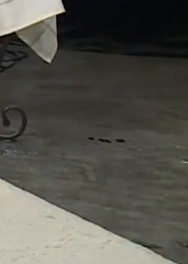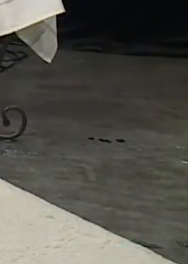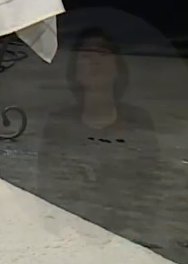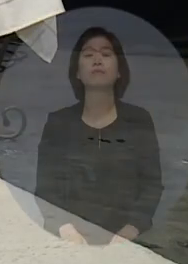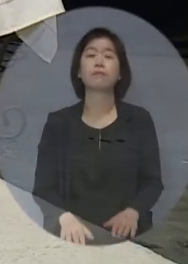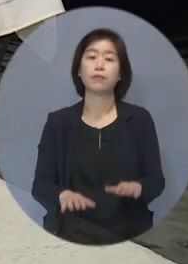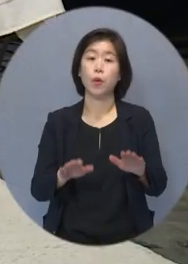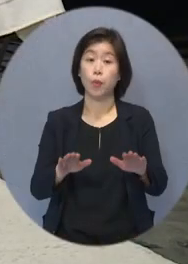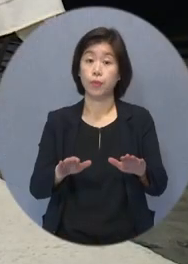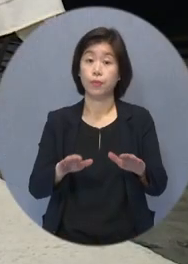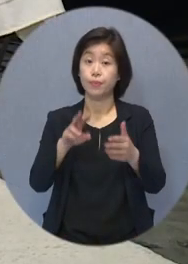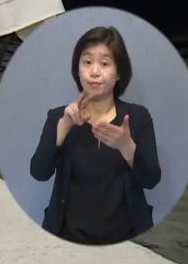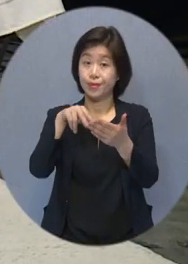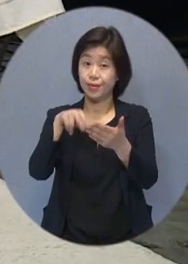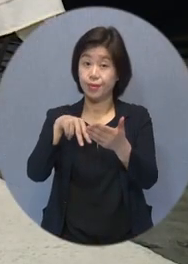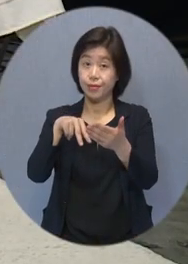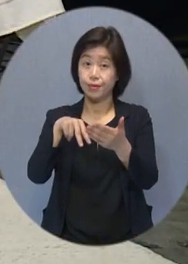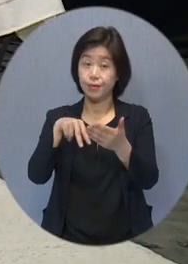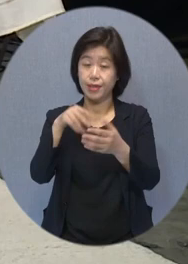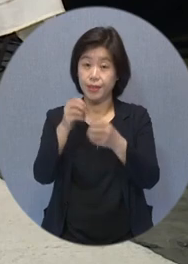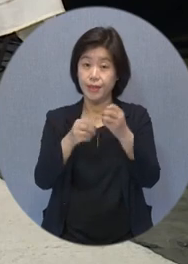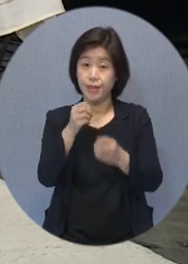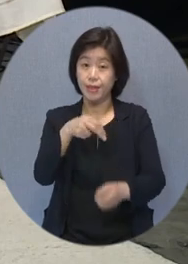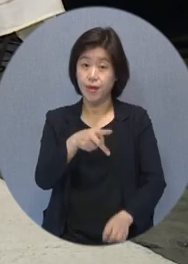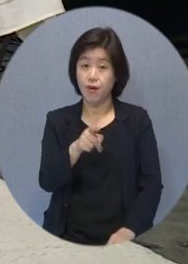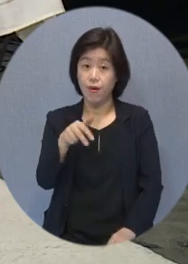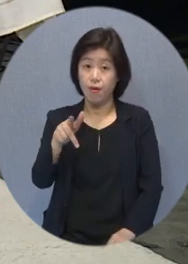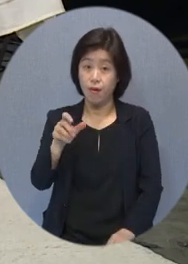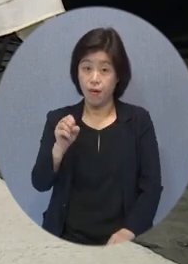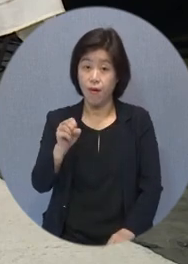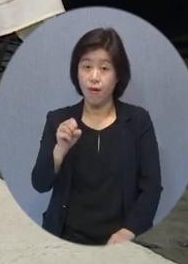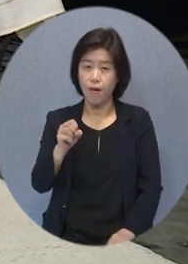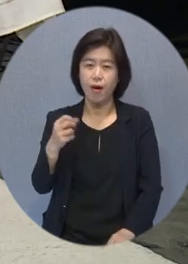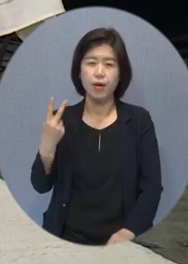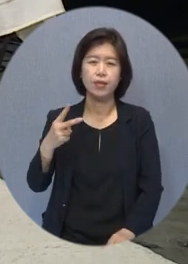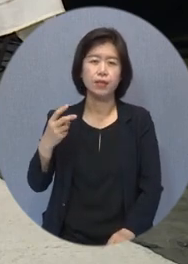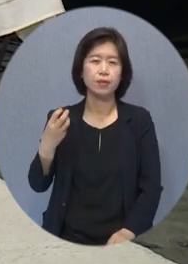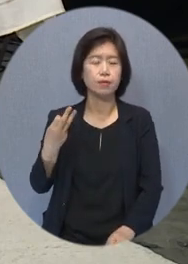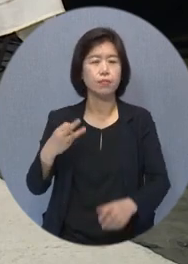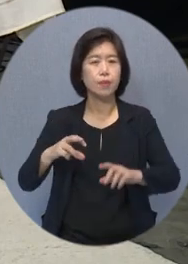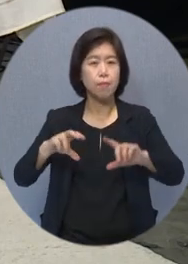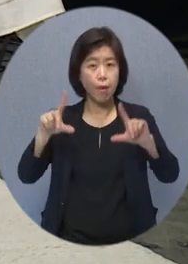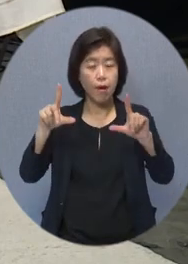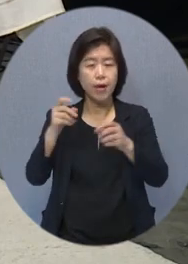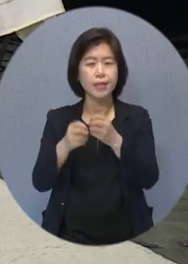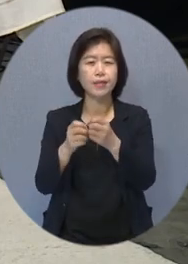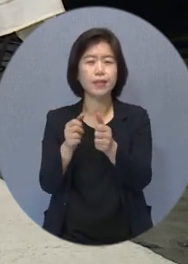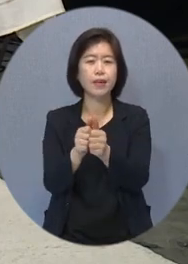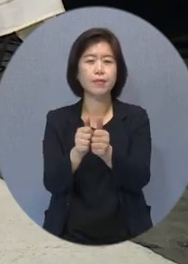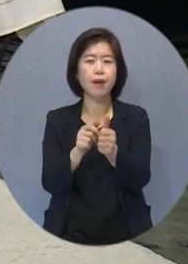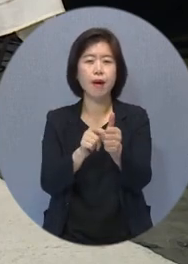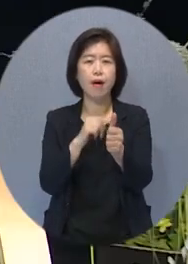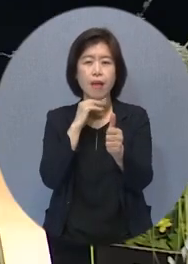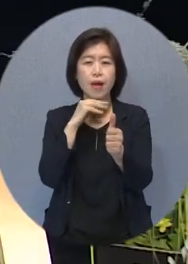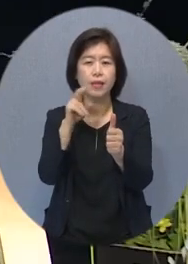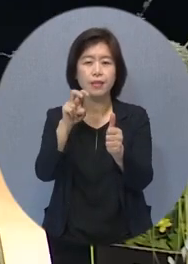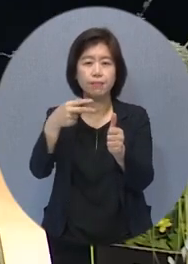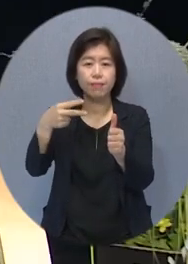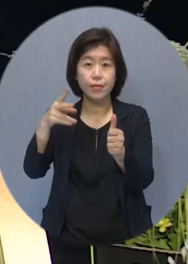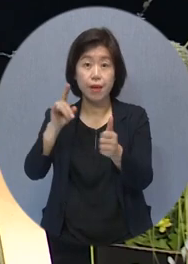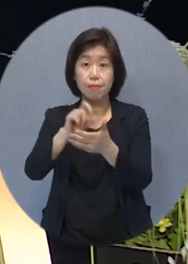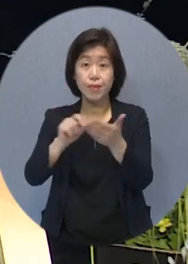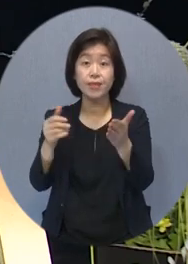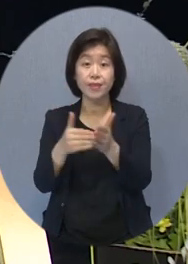오늘 읽은 서정은 2013년도 시인이 20대 중반에 쓴 작품입니다.